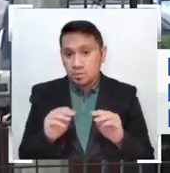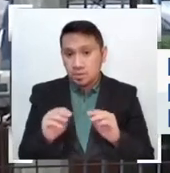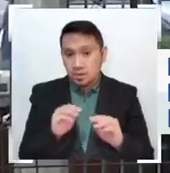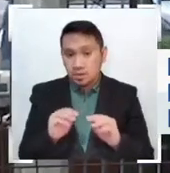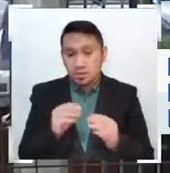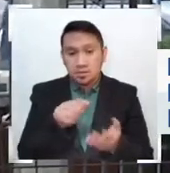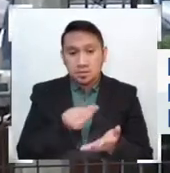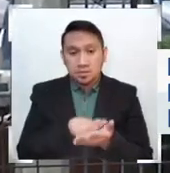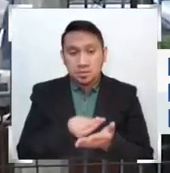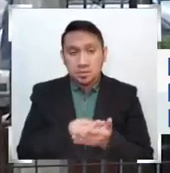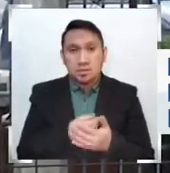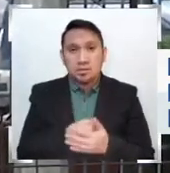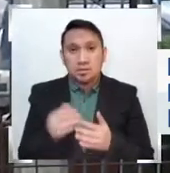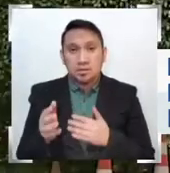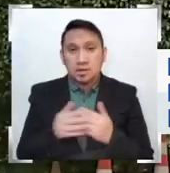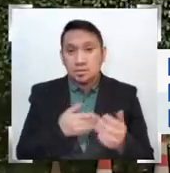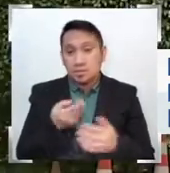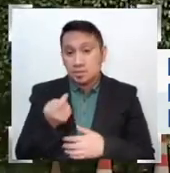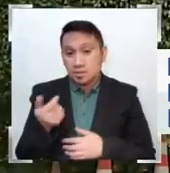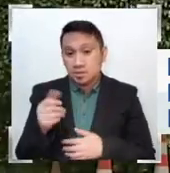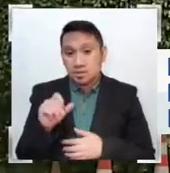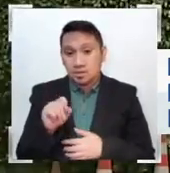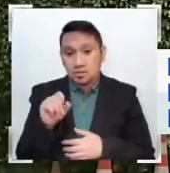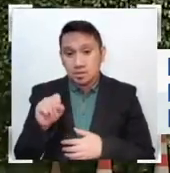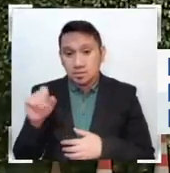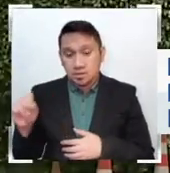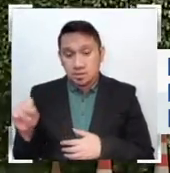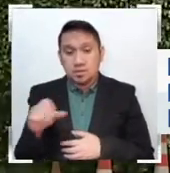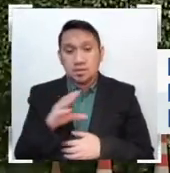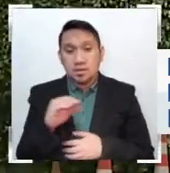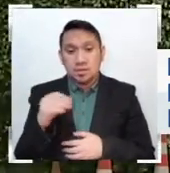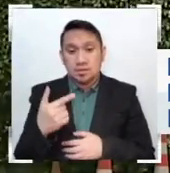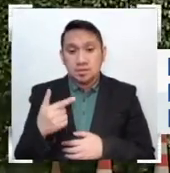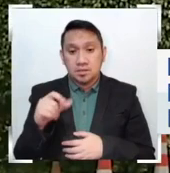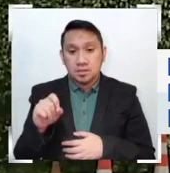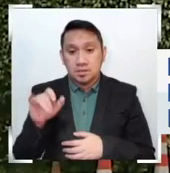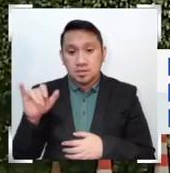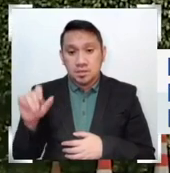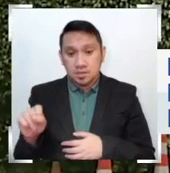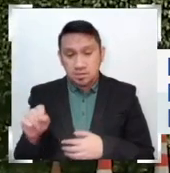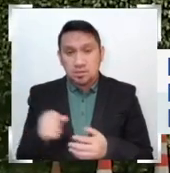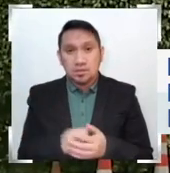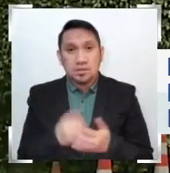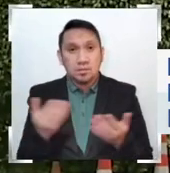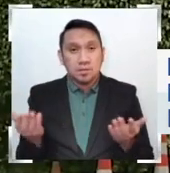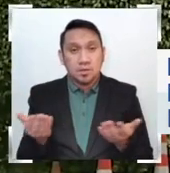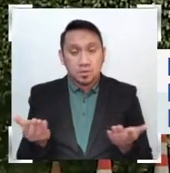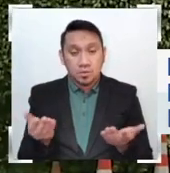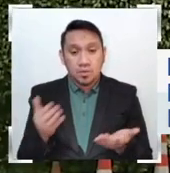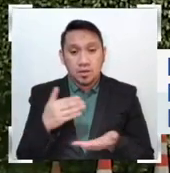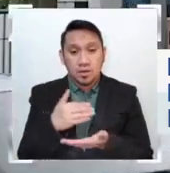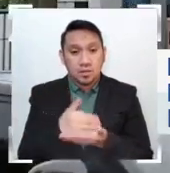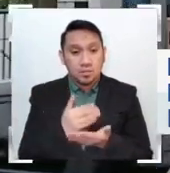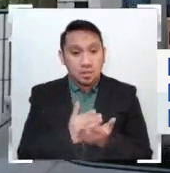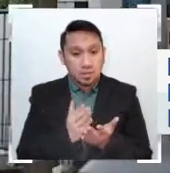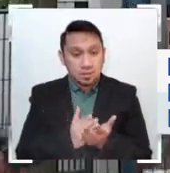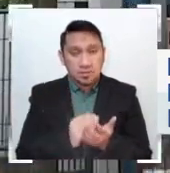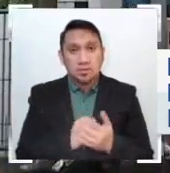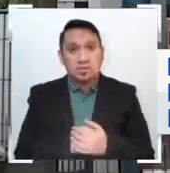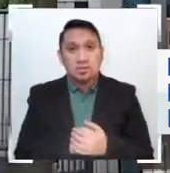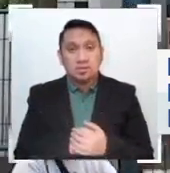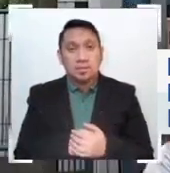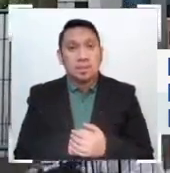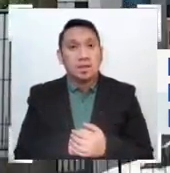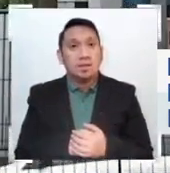naman inalista ng Kamara ang SSS at GSIS sa mga pagkukunan ng pondo para sa Maharlika Wealth Fund, posible pa